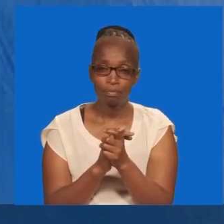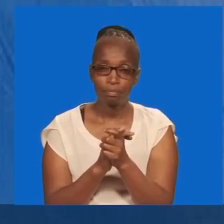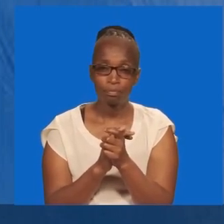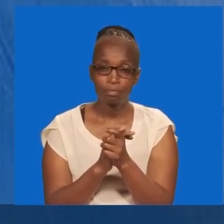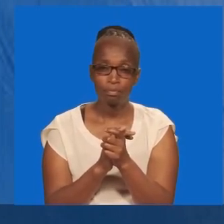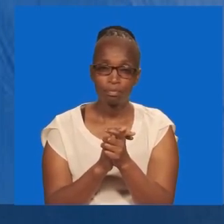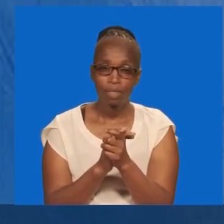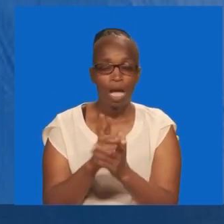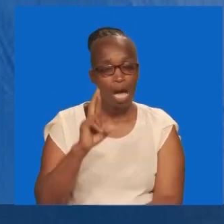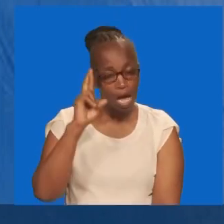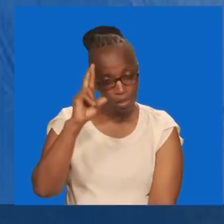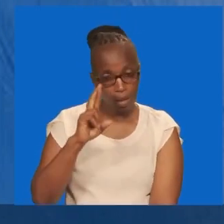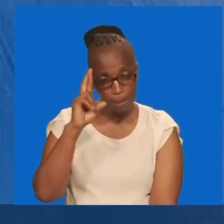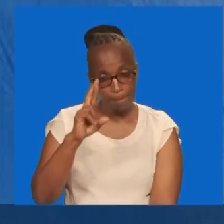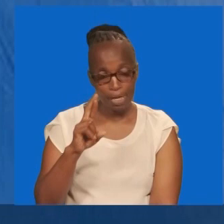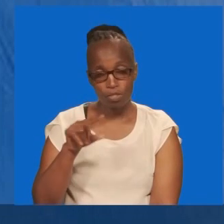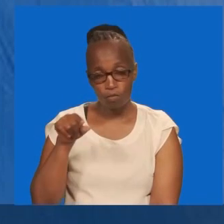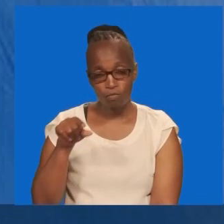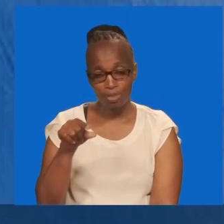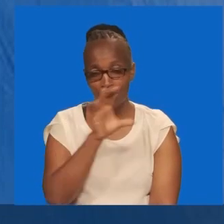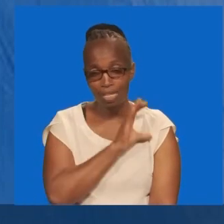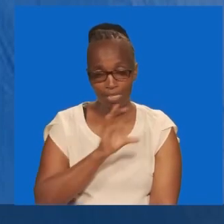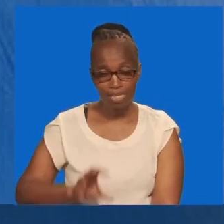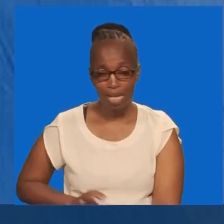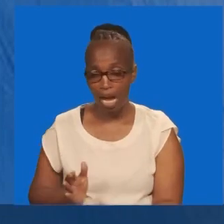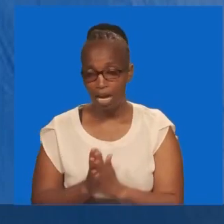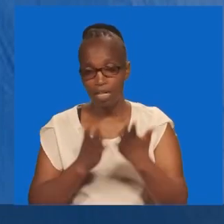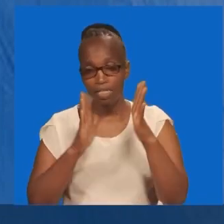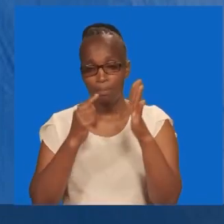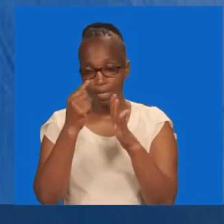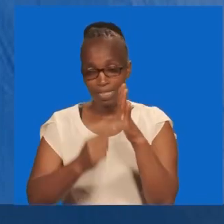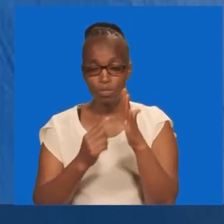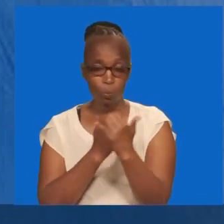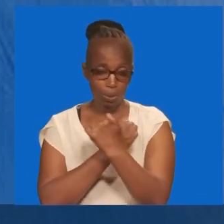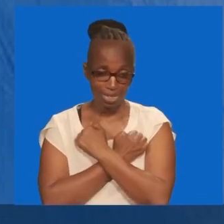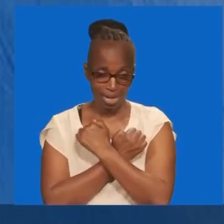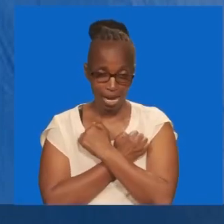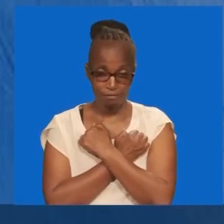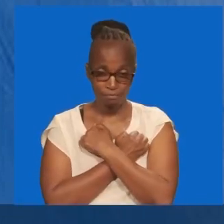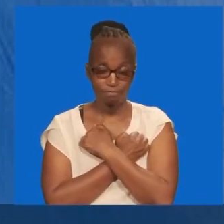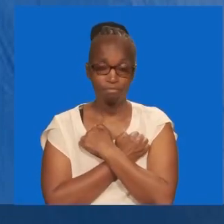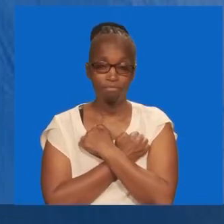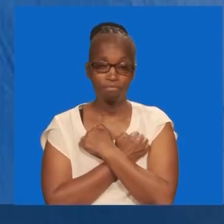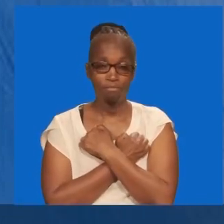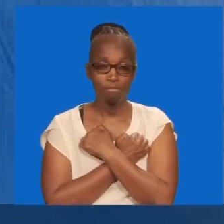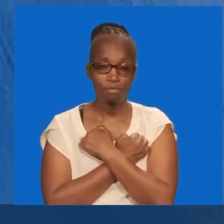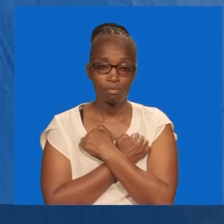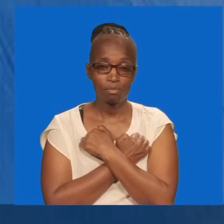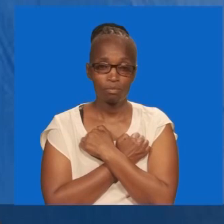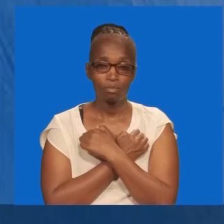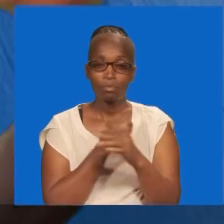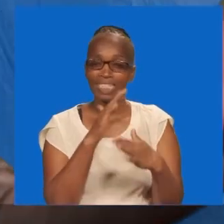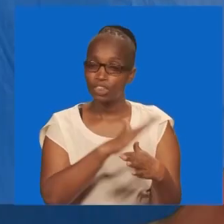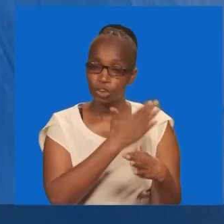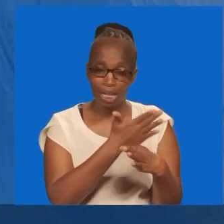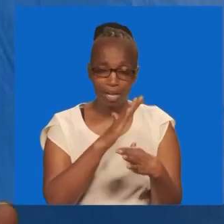it is all the purpose of Christmas, it is love. It